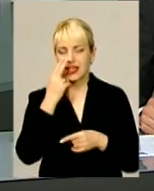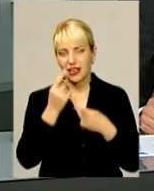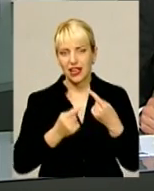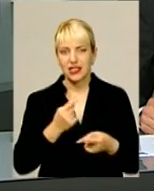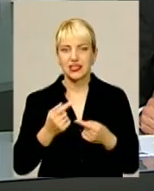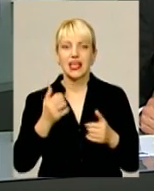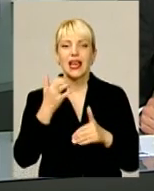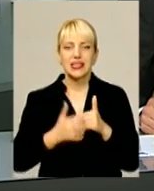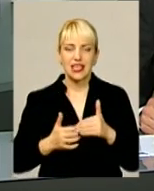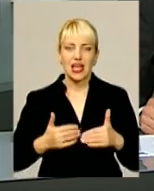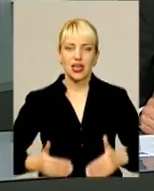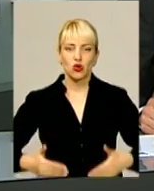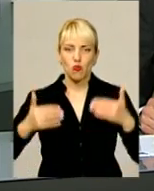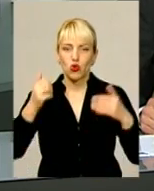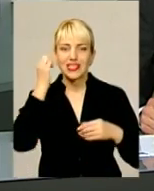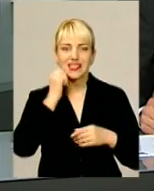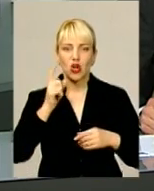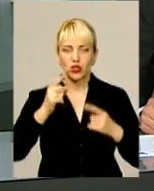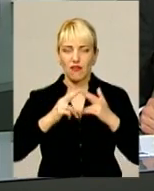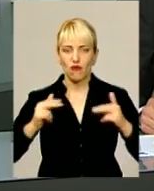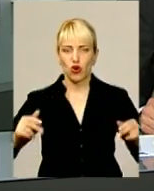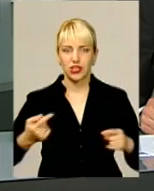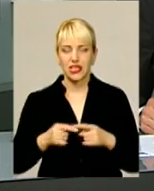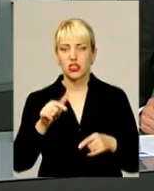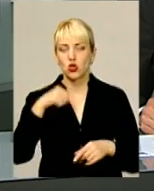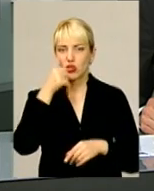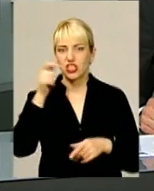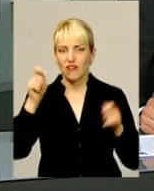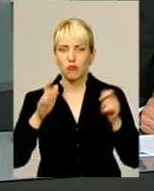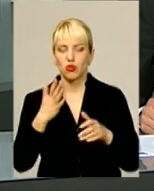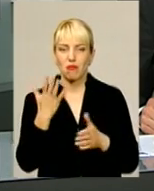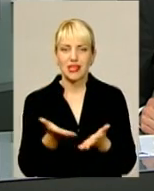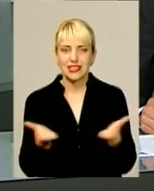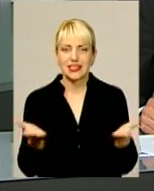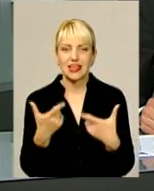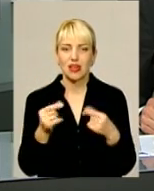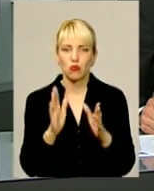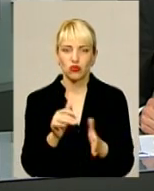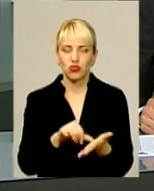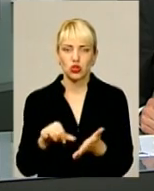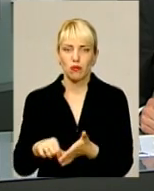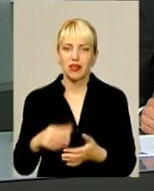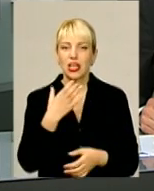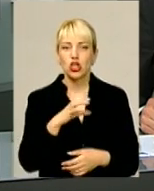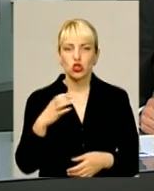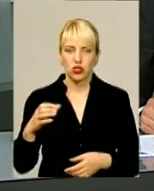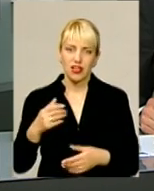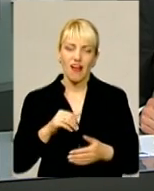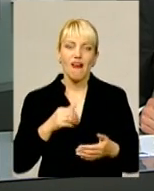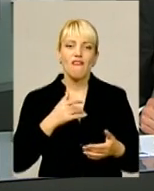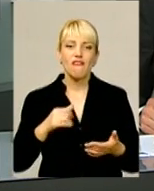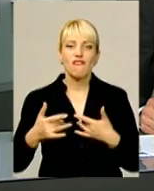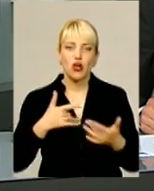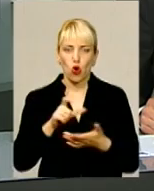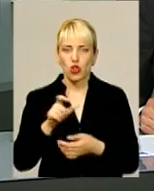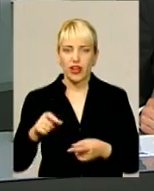серед мурів стародавньої фортеці. Цьогоріч на фестивалі буде аж 5 сцен, на яких виступатимуть понад сотня виконавців. Про інші